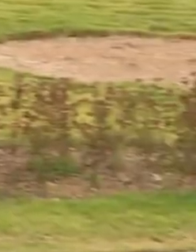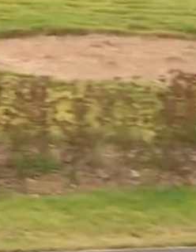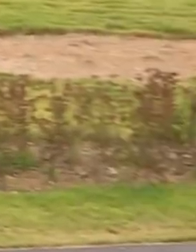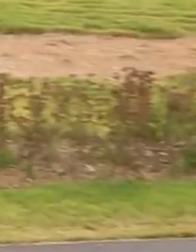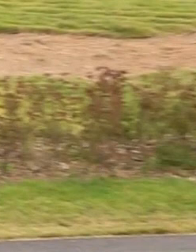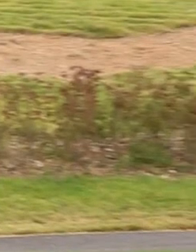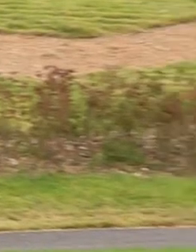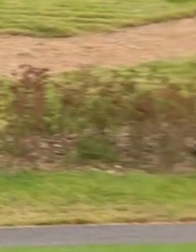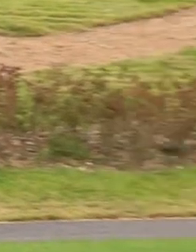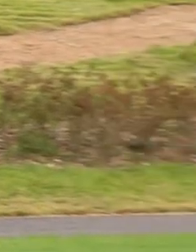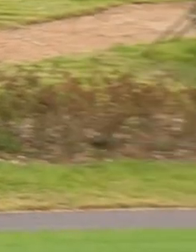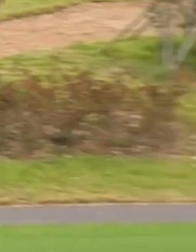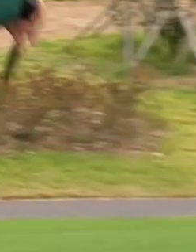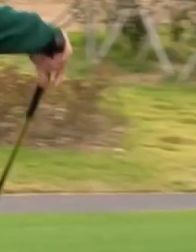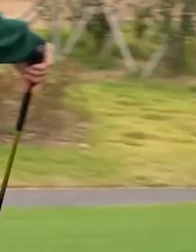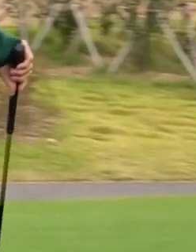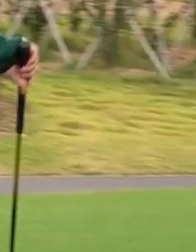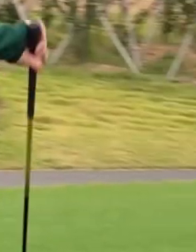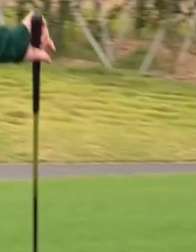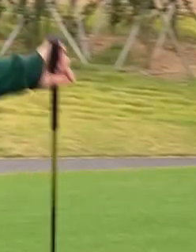우와. 우와. 우와.